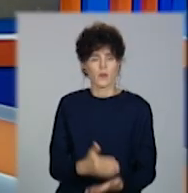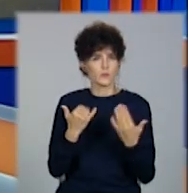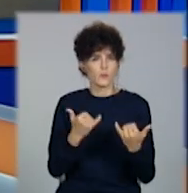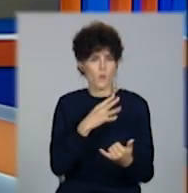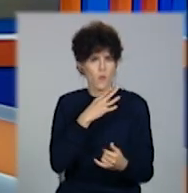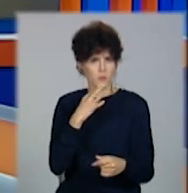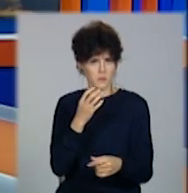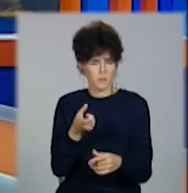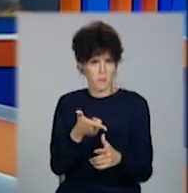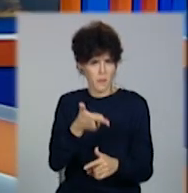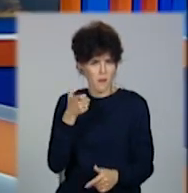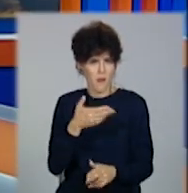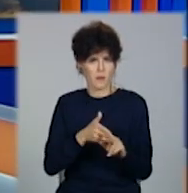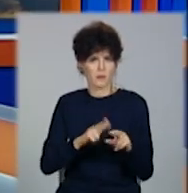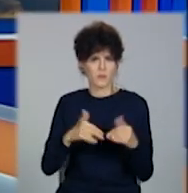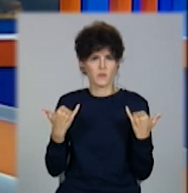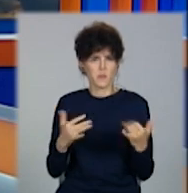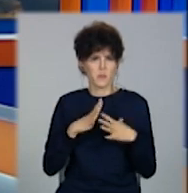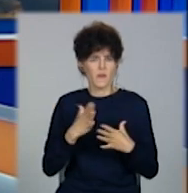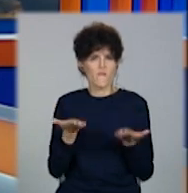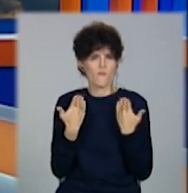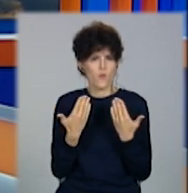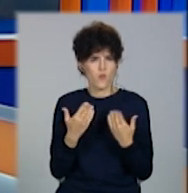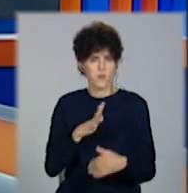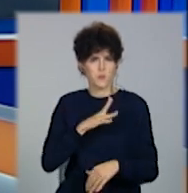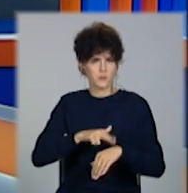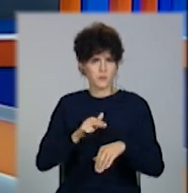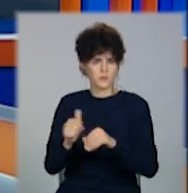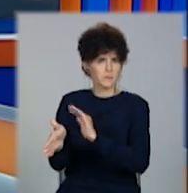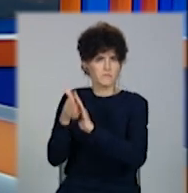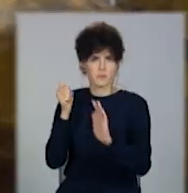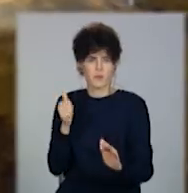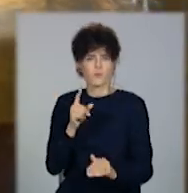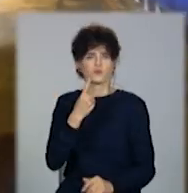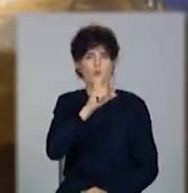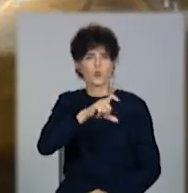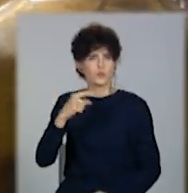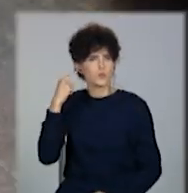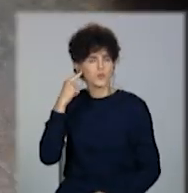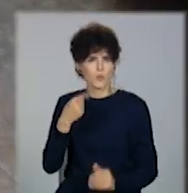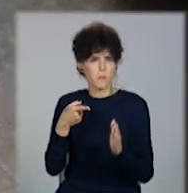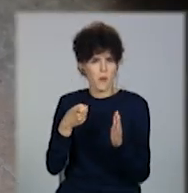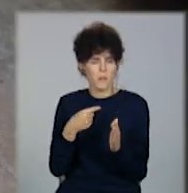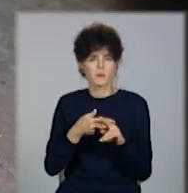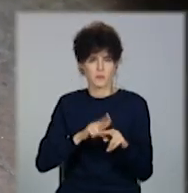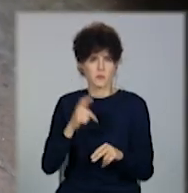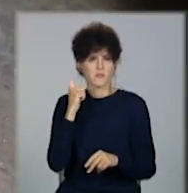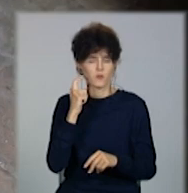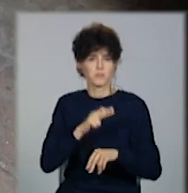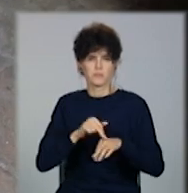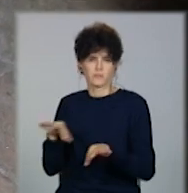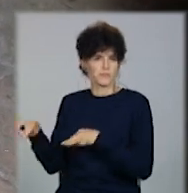Стрілянина в Маріуполі. Вихідними вночі правоохоронців викликали стурбовані містяни, бо почули постріли. Поліцейські